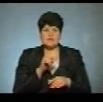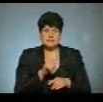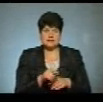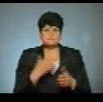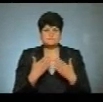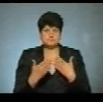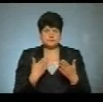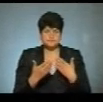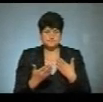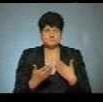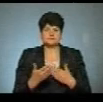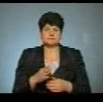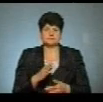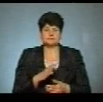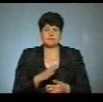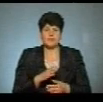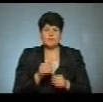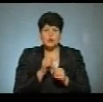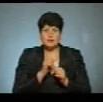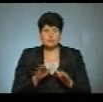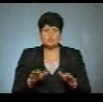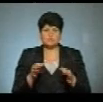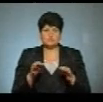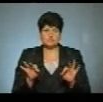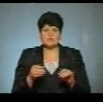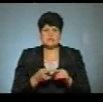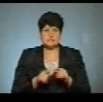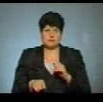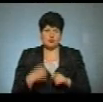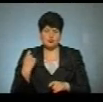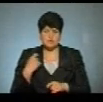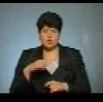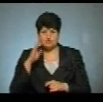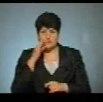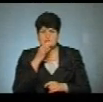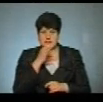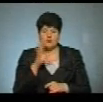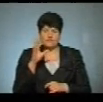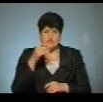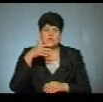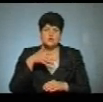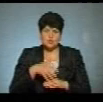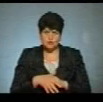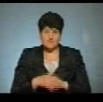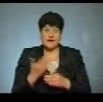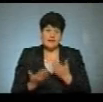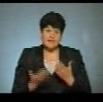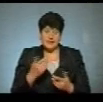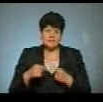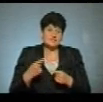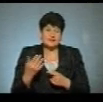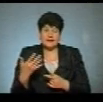профілактичну бесіду, поспілкувалися про неможливість допущення таких порушень. Чоловік сказав, що все зрозумів. Проте через декілька